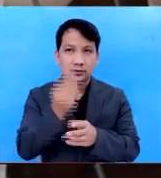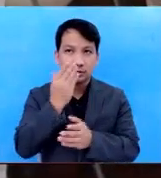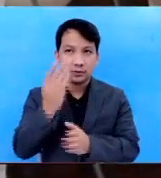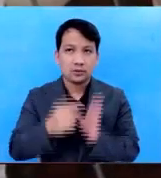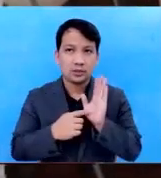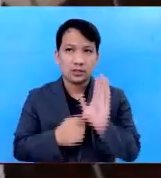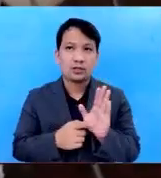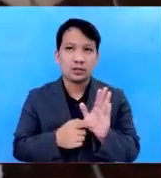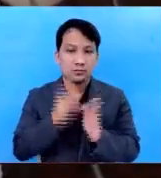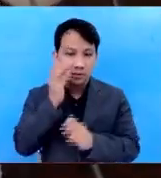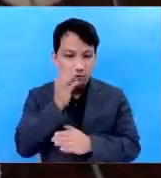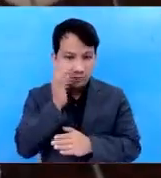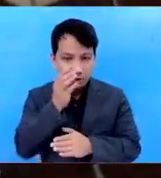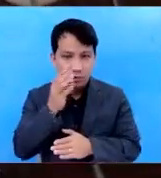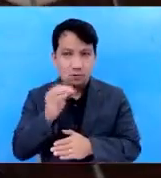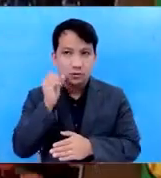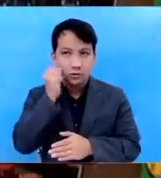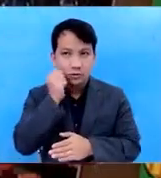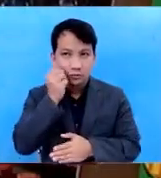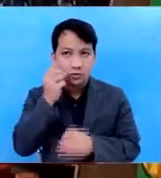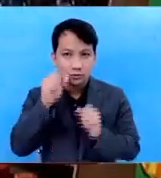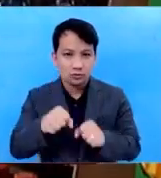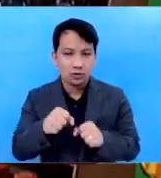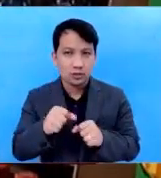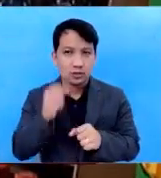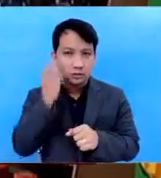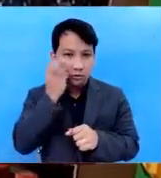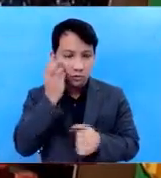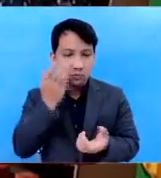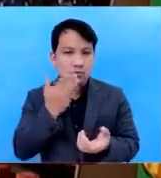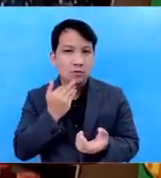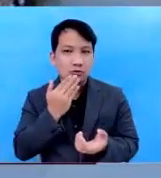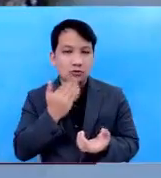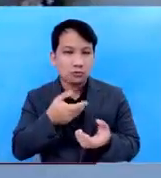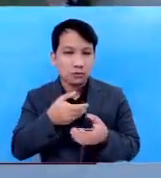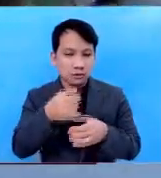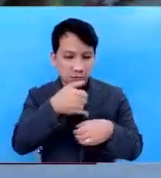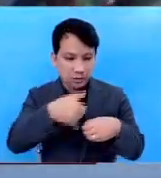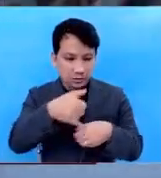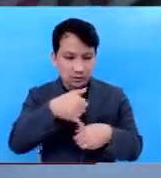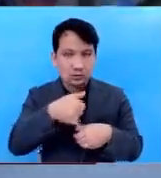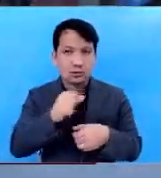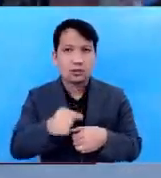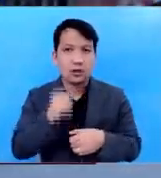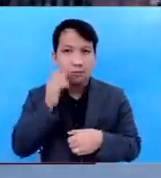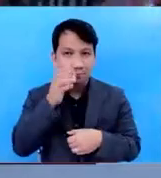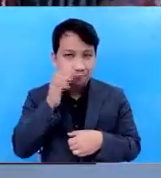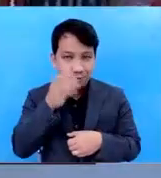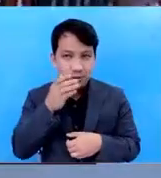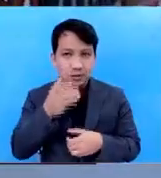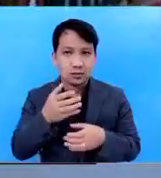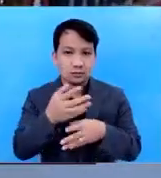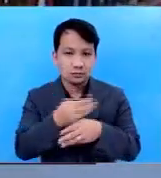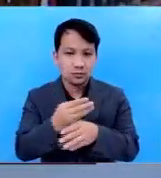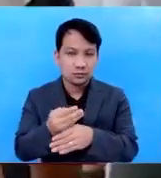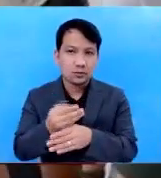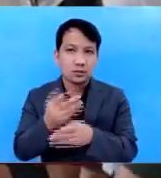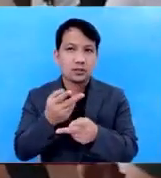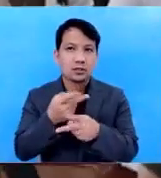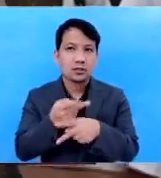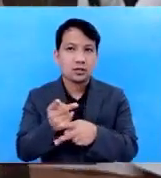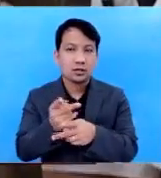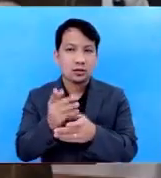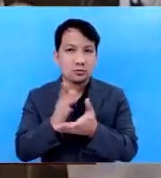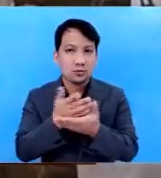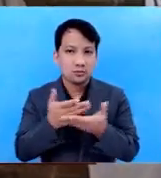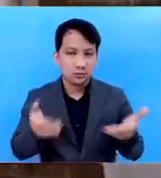soft drinks companies, posibleng maapektuhan ang mga sugary drinks gaya ng juice, mga candy, gatas at pastries.